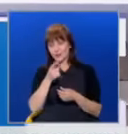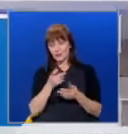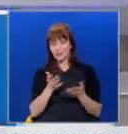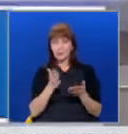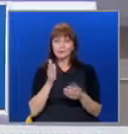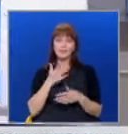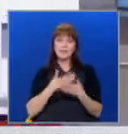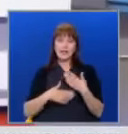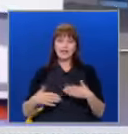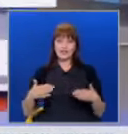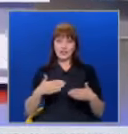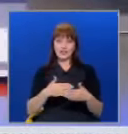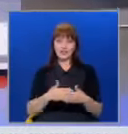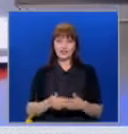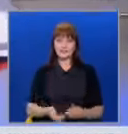Довиждане.